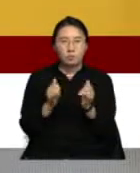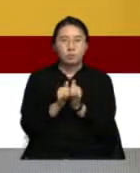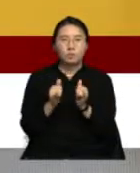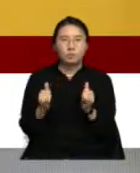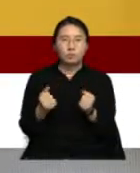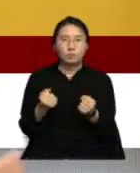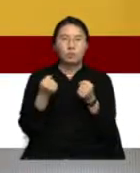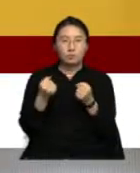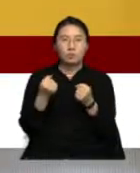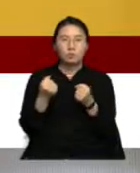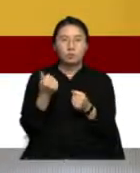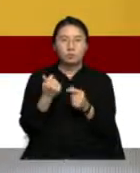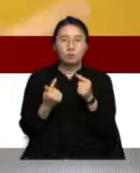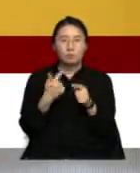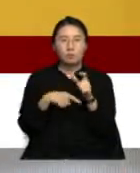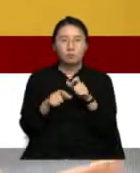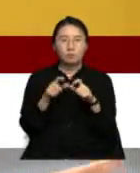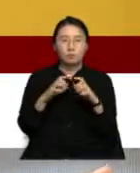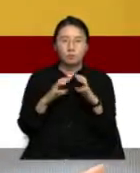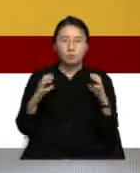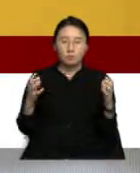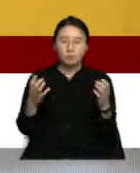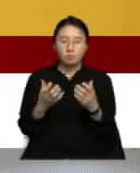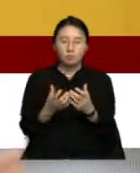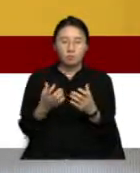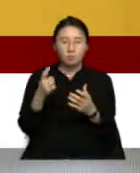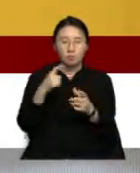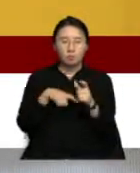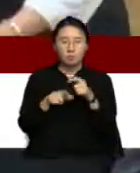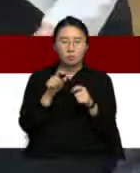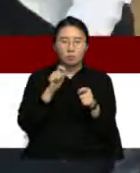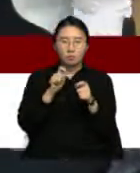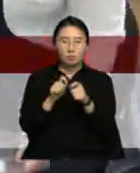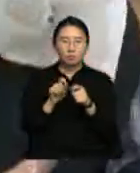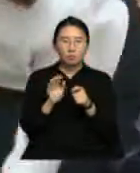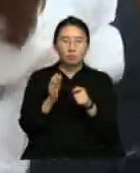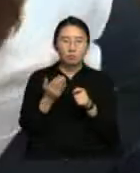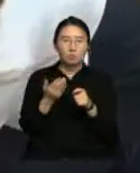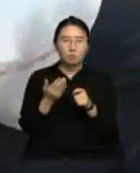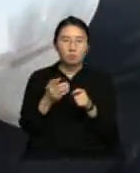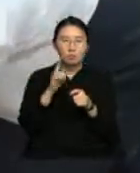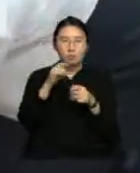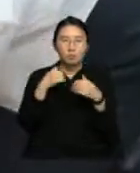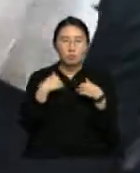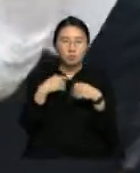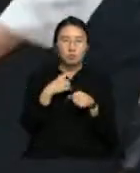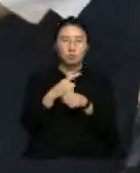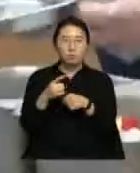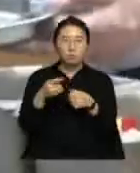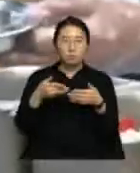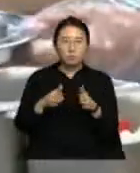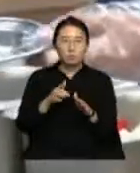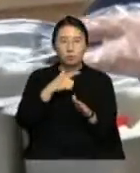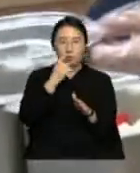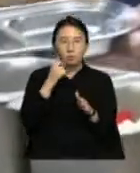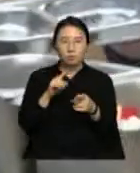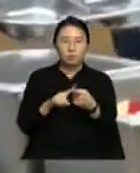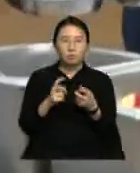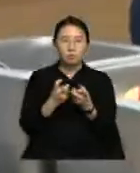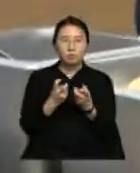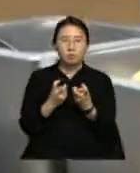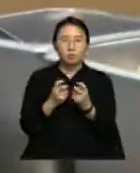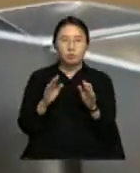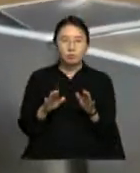국민의 웰빙이라는 보다 좀 큰 틀에서 이것들을 더 접근하고. 한편 정부는 내년도 저출산 대책에